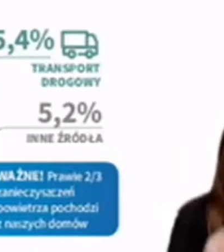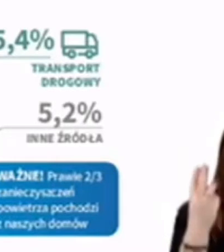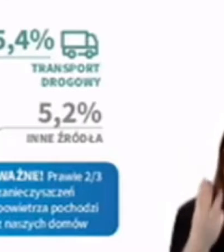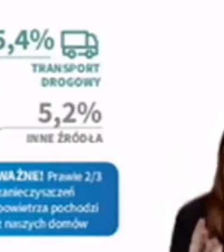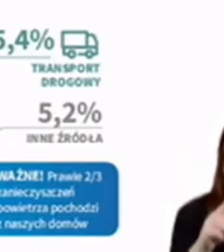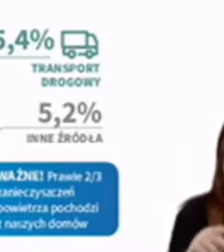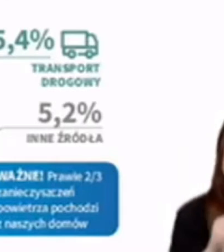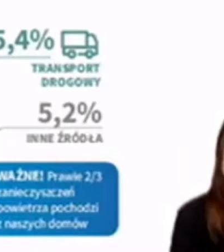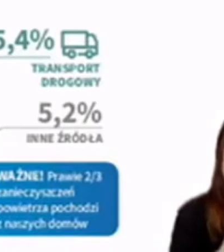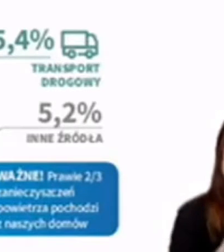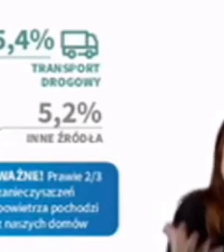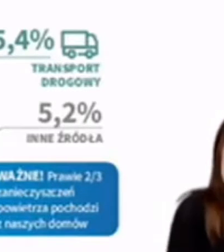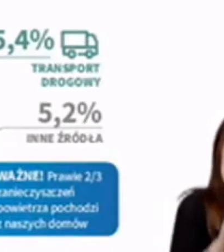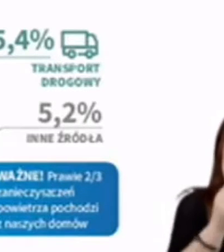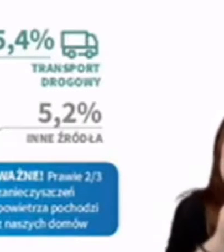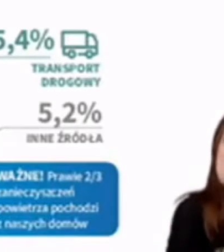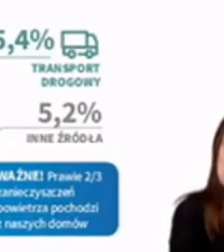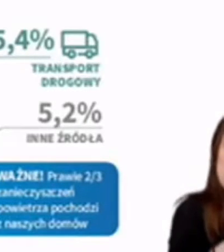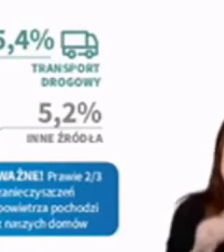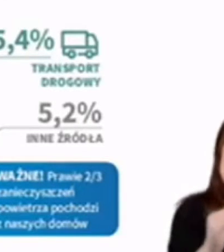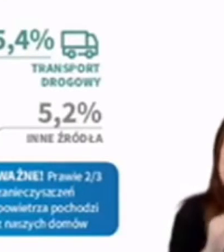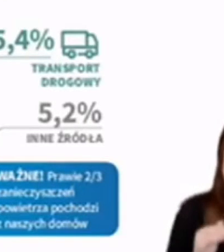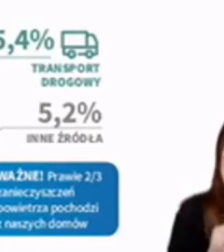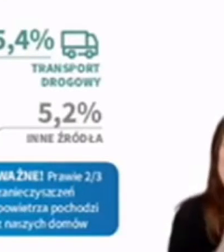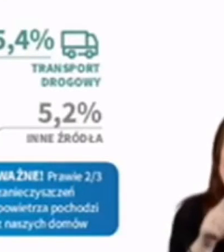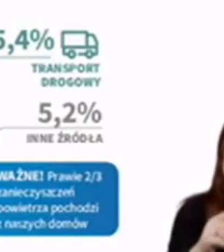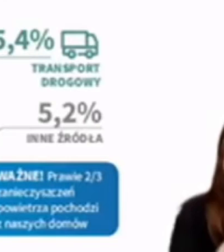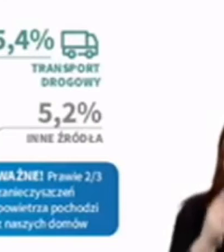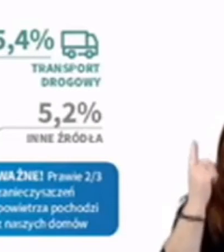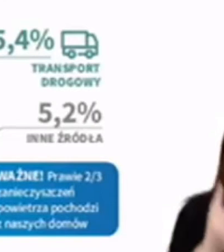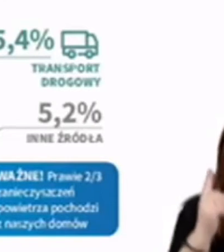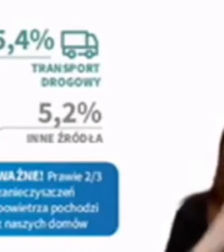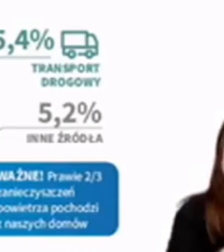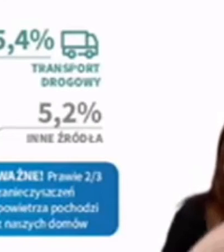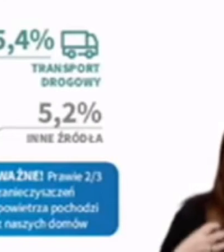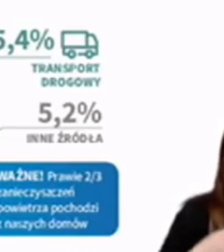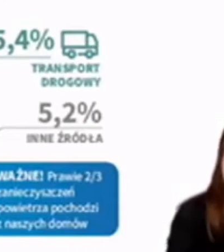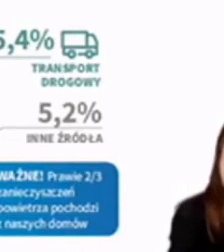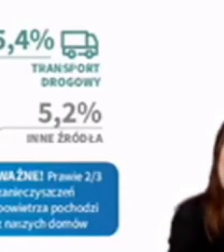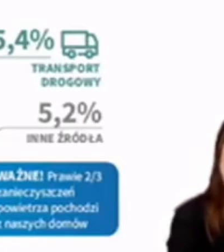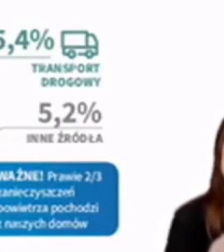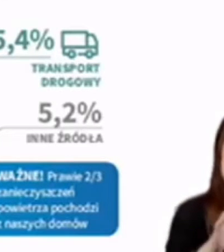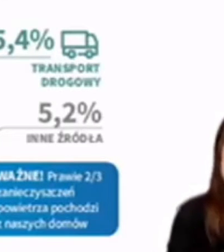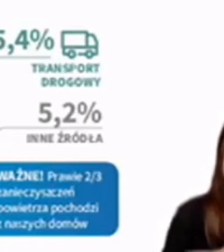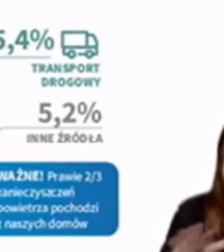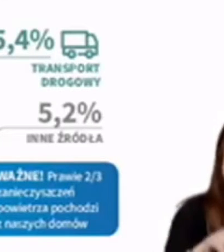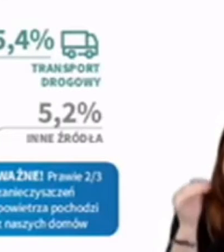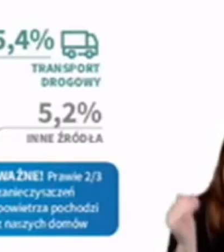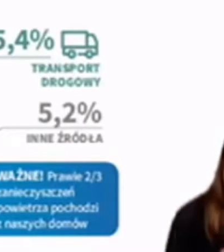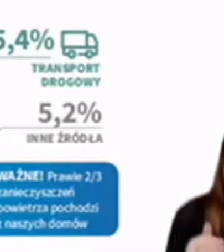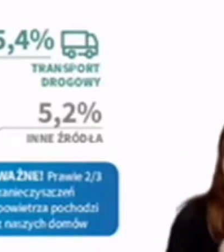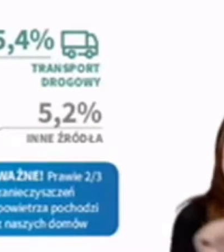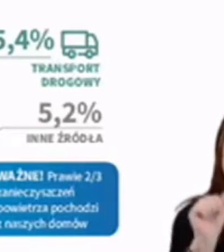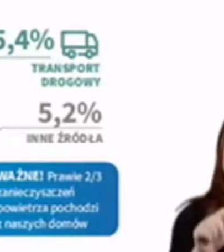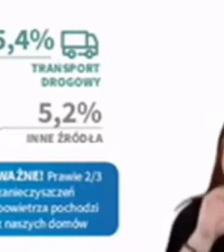taki sposób, by zrównoważyć kwestie związane z gospodarką, przemysłem i ochroną środowiska. I jest to naprawdę możliwe. A